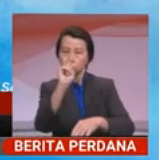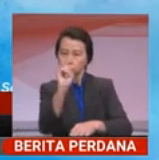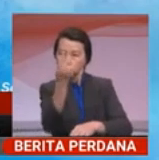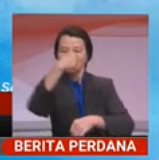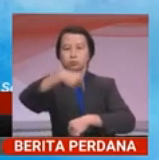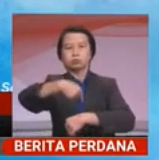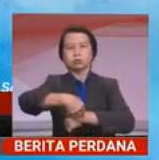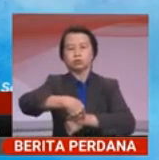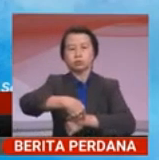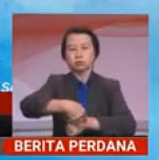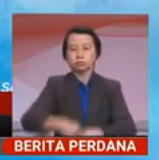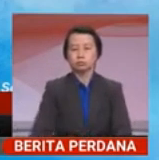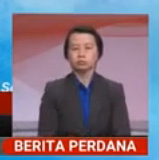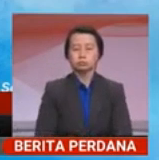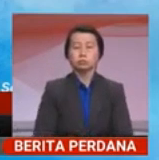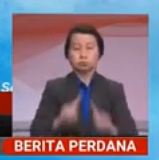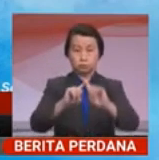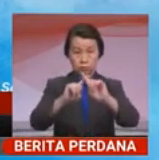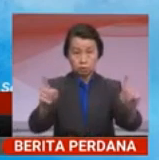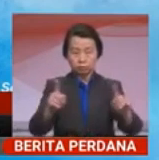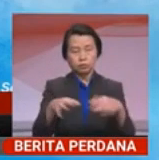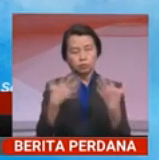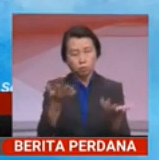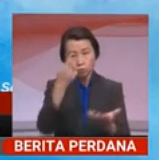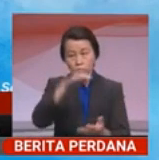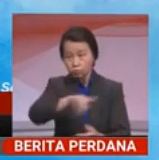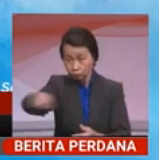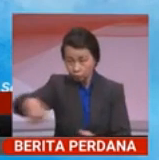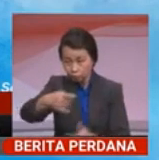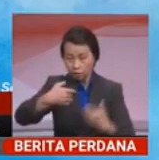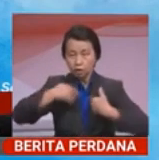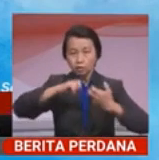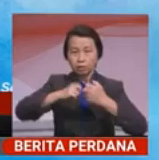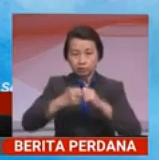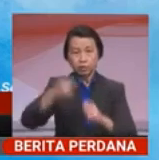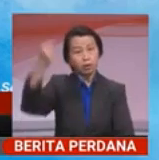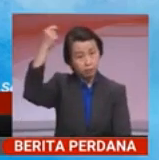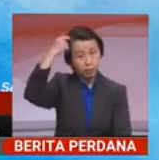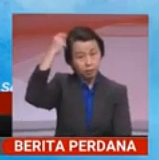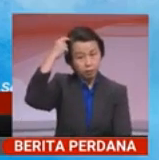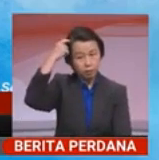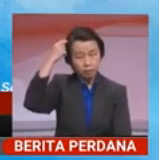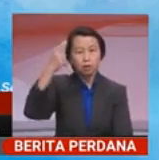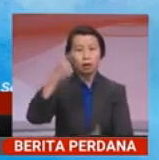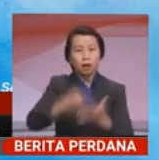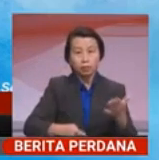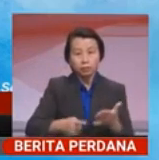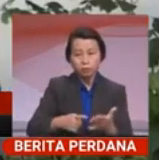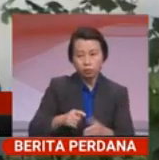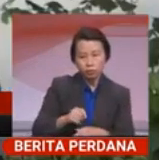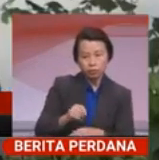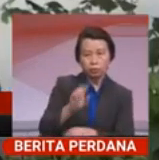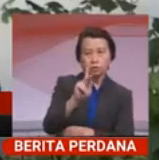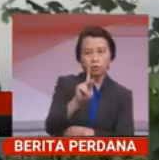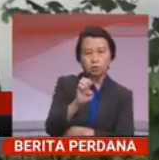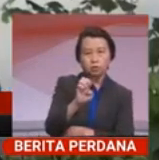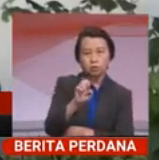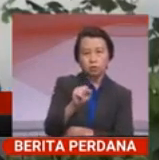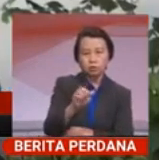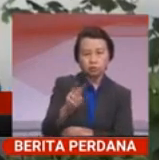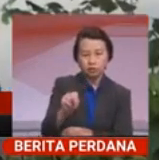satu-satu masa. Namun, bagi mereka yang mengalami masalah mental, apa kesannya?